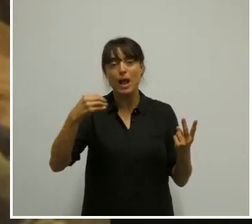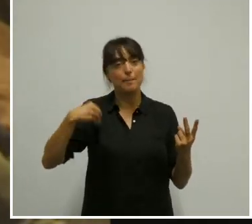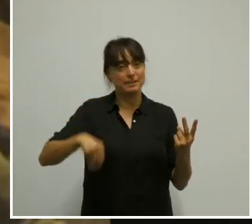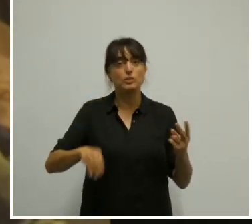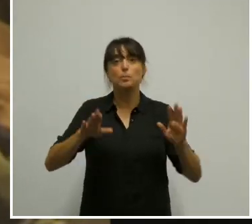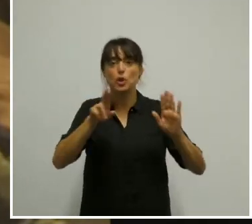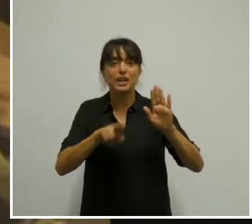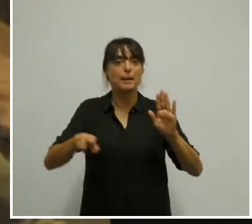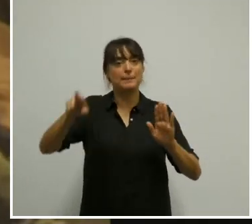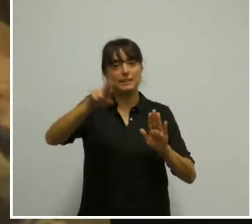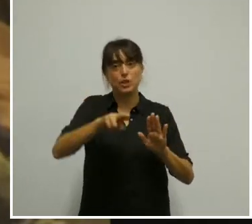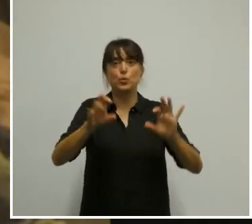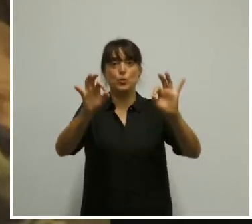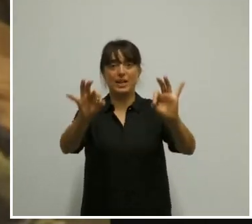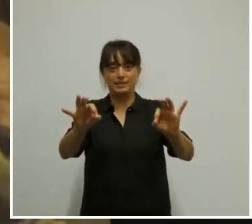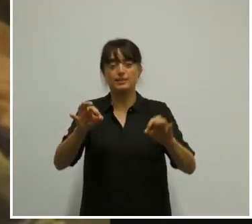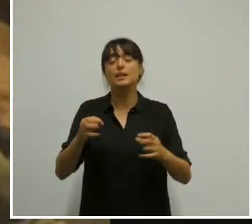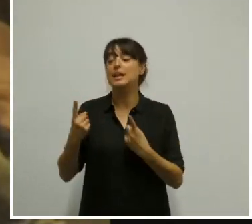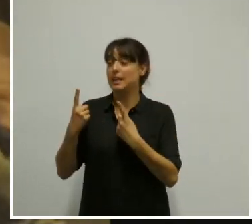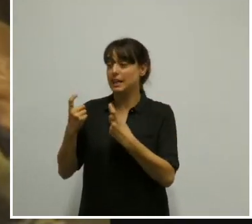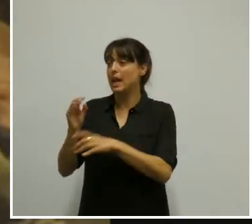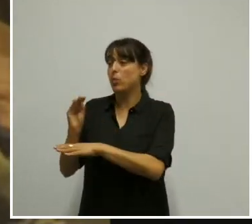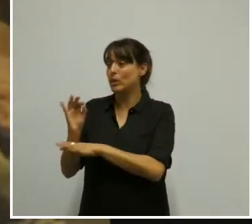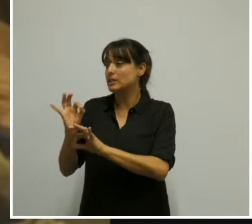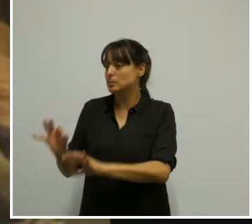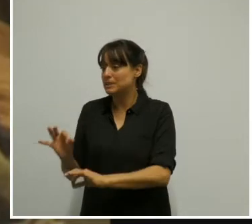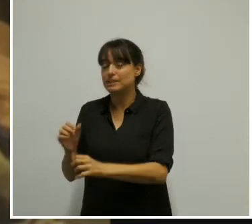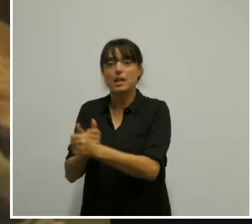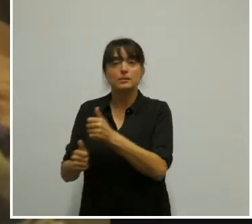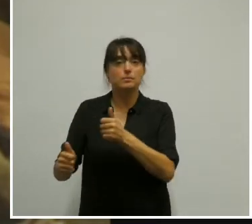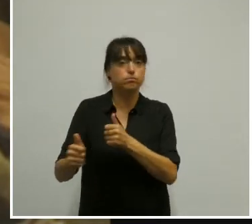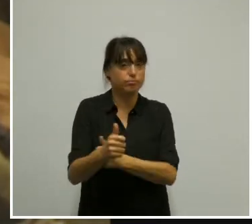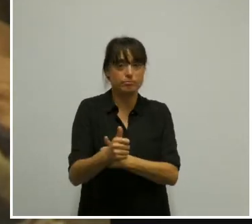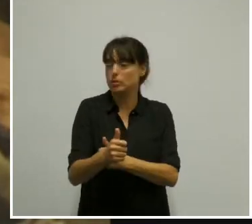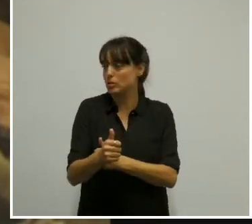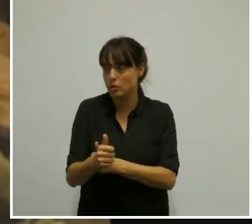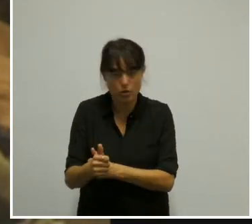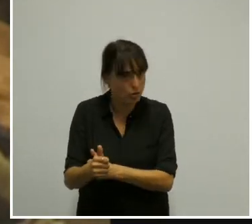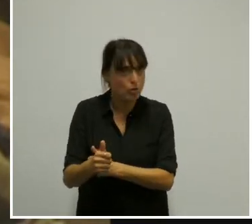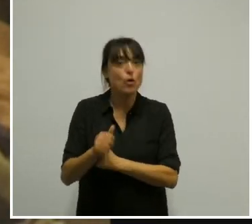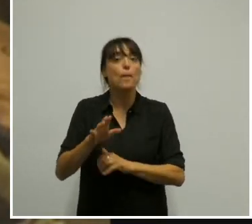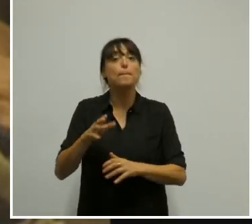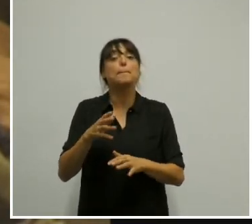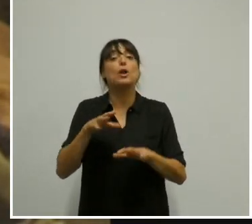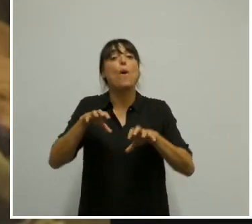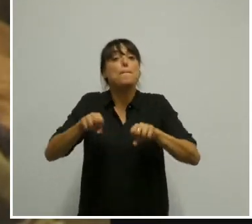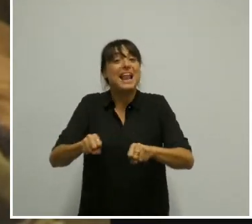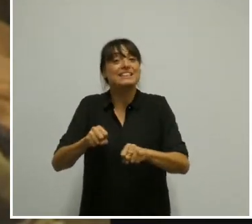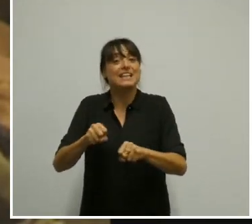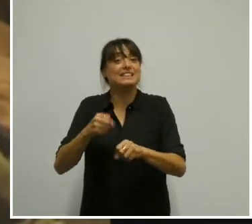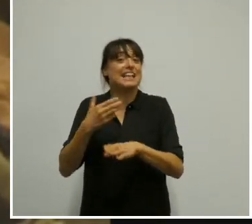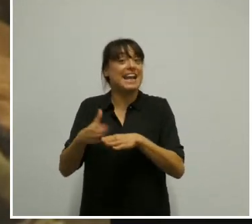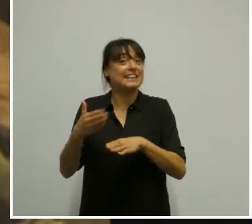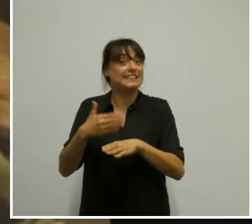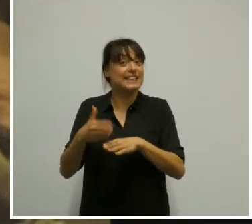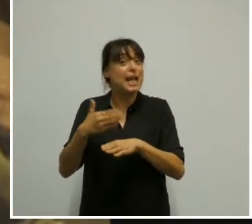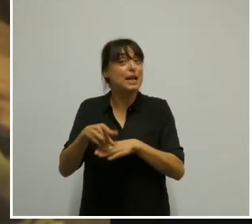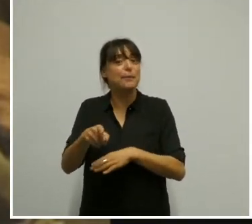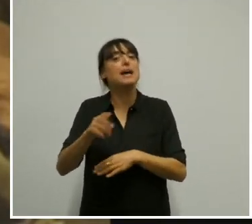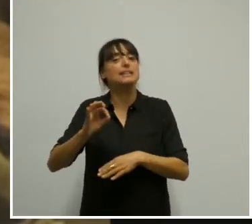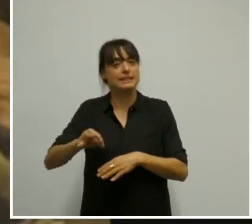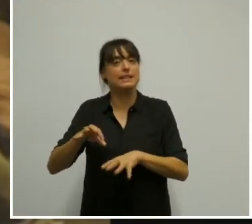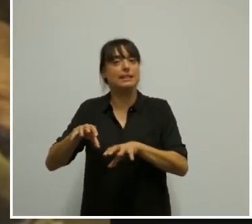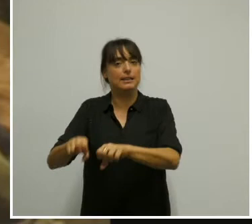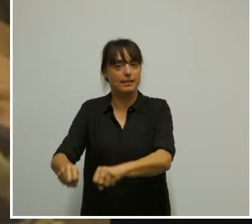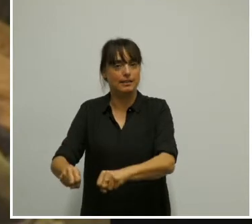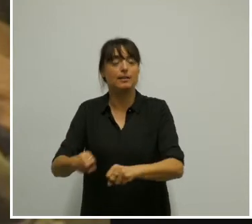així. I els de necessitats educatives, l'únic que juguen amb les places de reserva. Ja, perquè jo... Es juga amb les